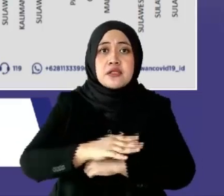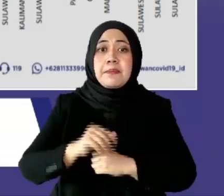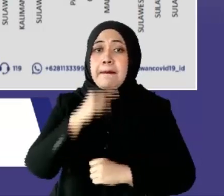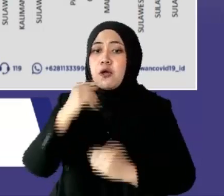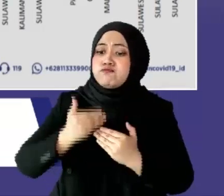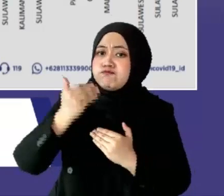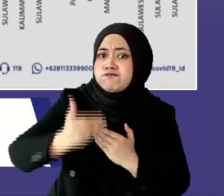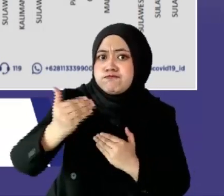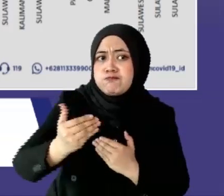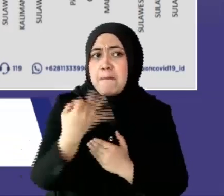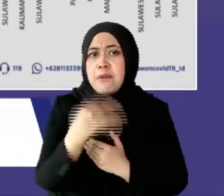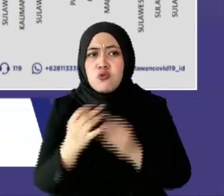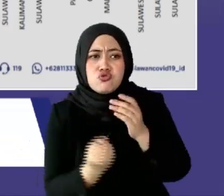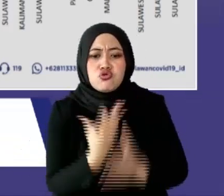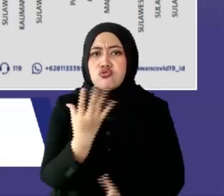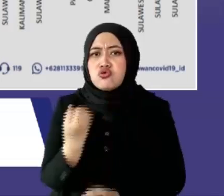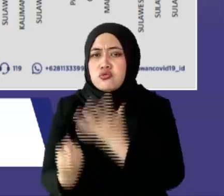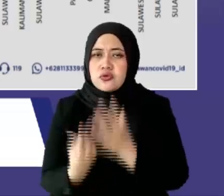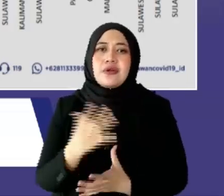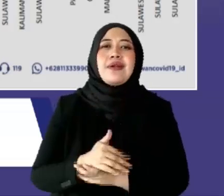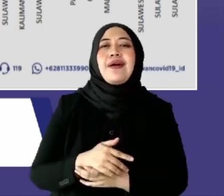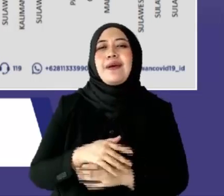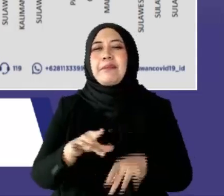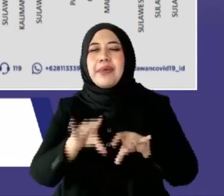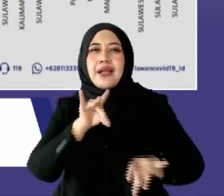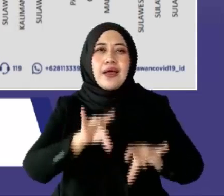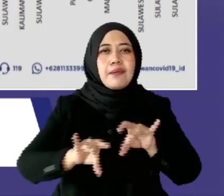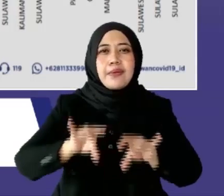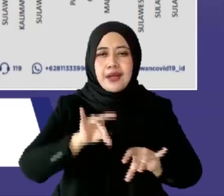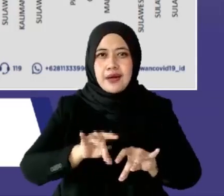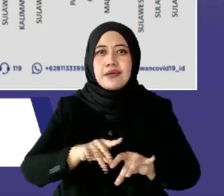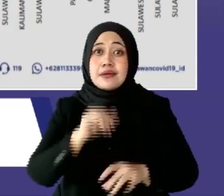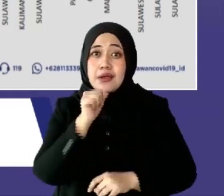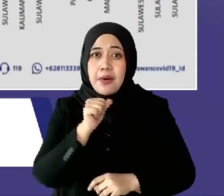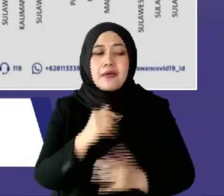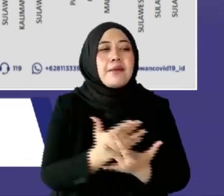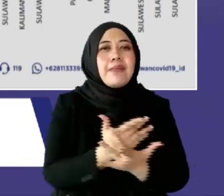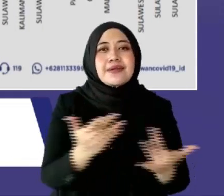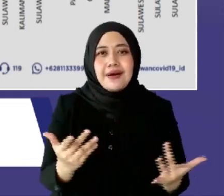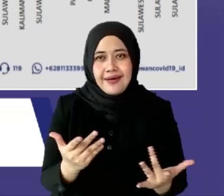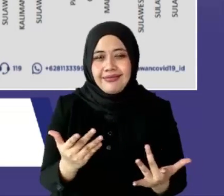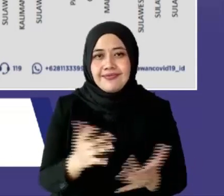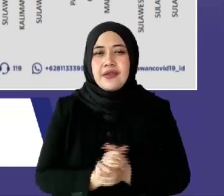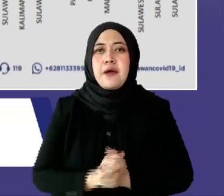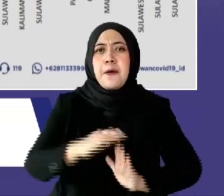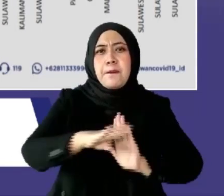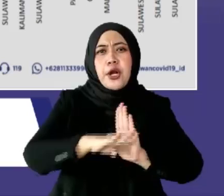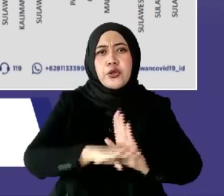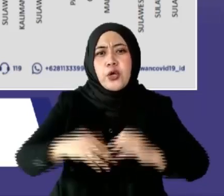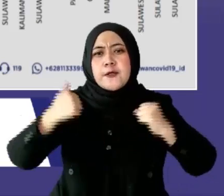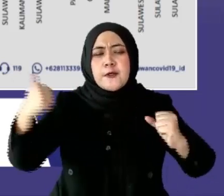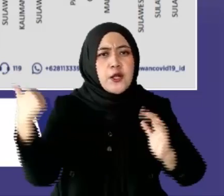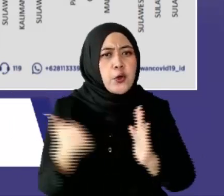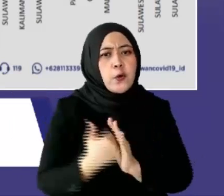minggu ke depan. Pilihan ada di tangan kita semua. Jika kita tetap akan patuh protokol kesehatan dan terus